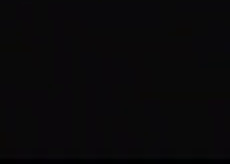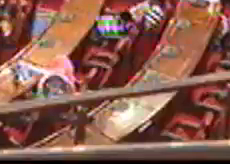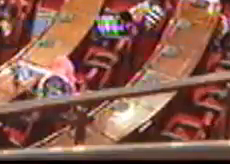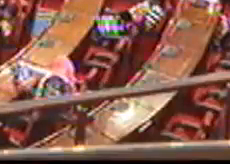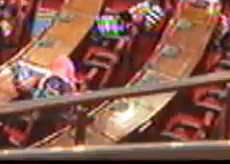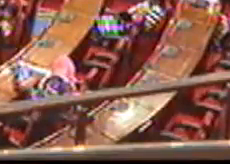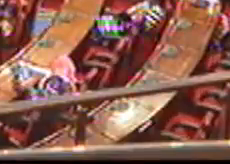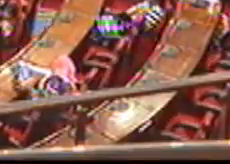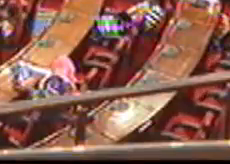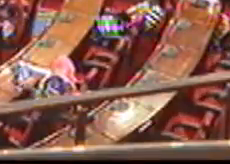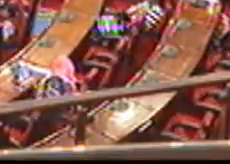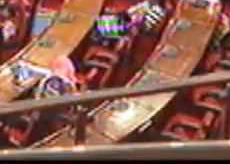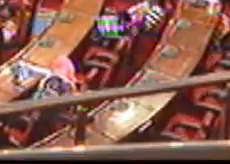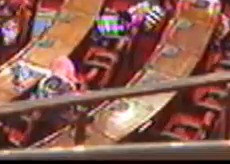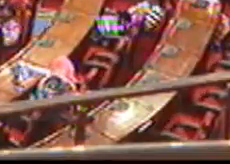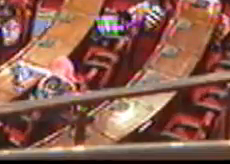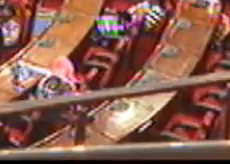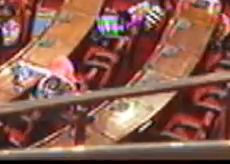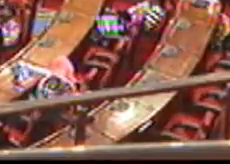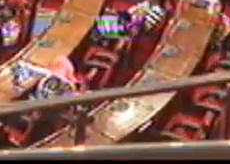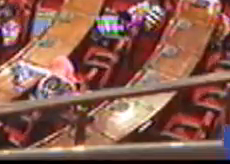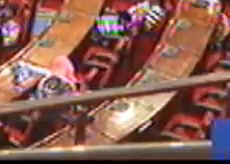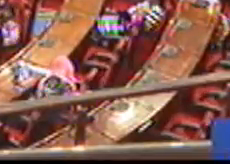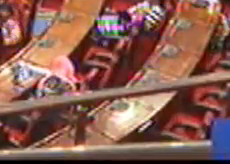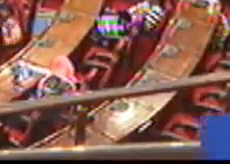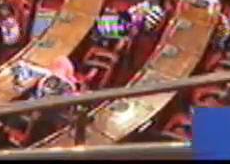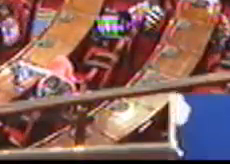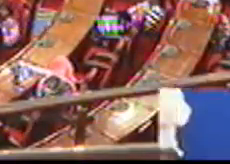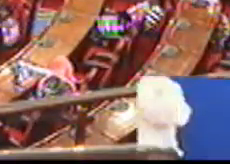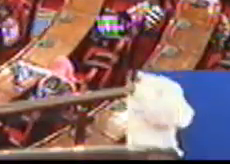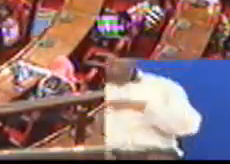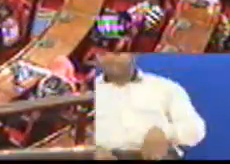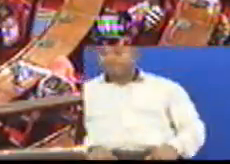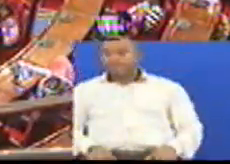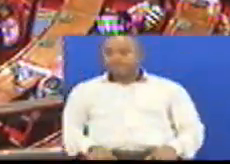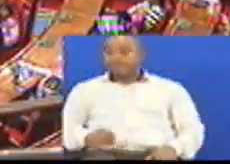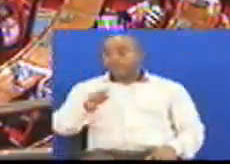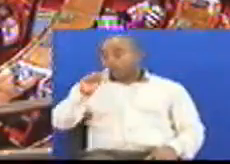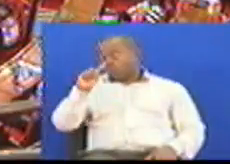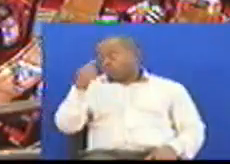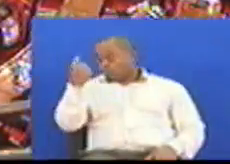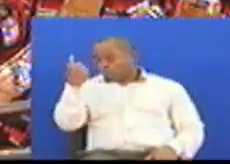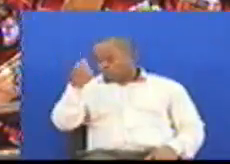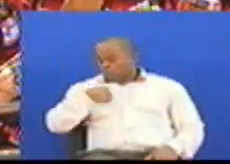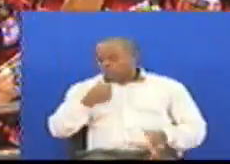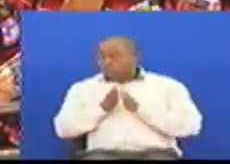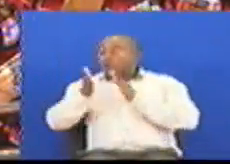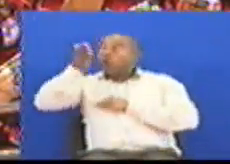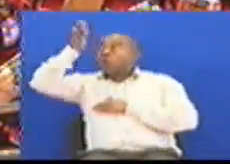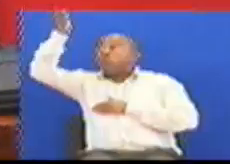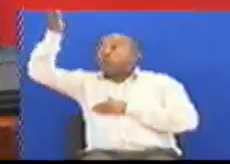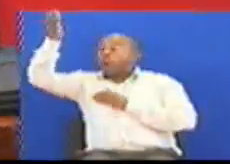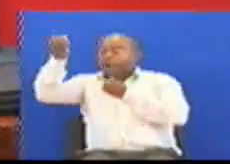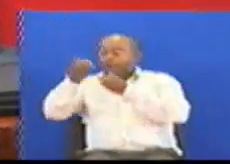Naibu Spika, nianze kwanza kwa kumshukuru Mwenyezi Mungu kwa kupata nafasi hii na pia kwa kutulinda na kutupa